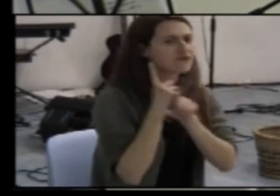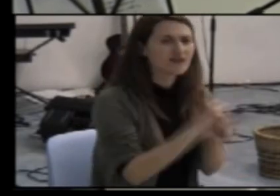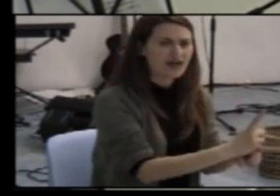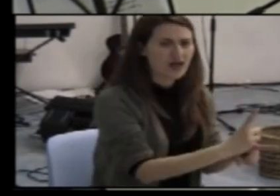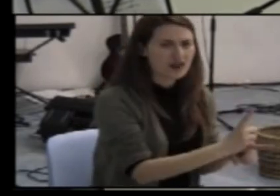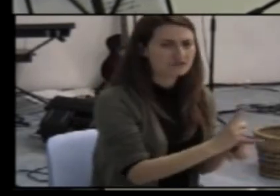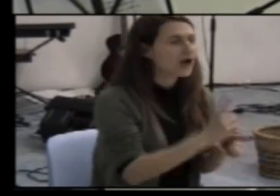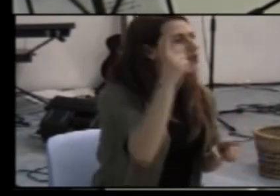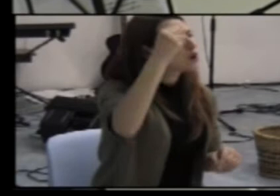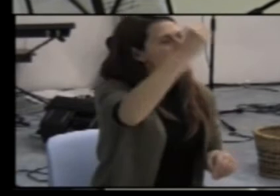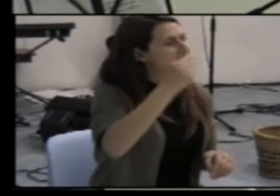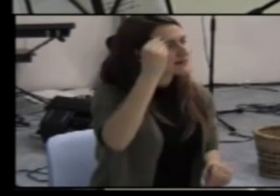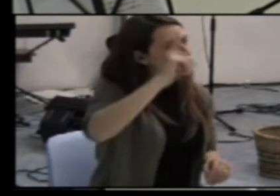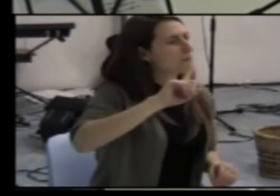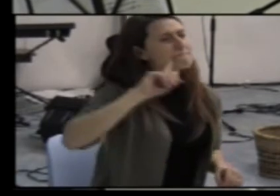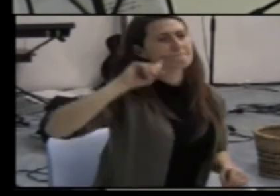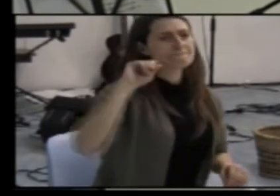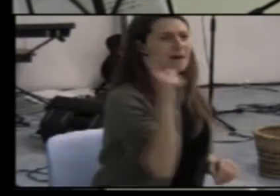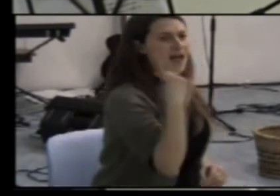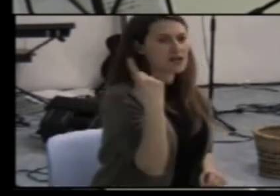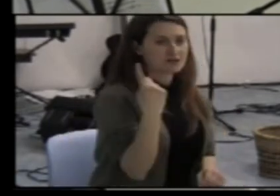E qual è stata la soluzione di Dio?